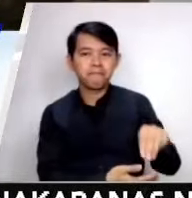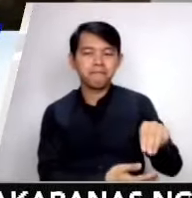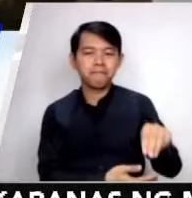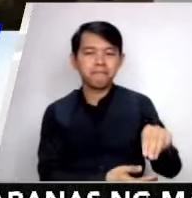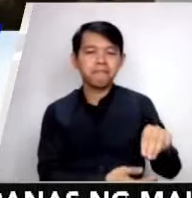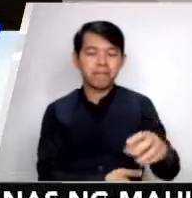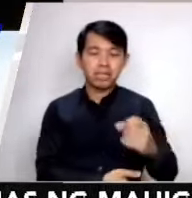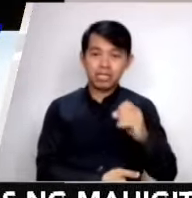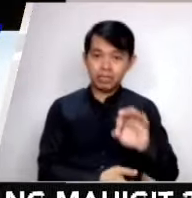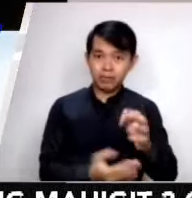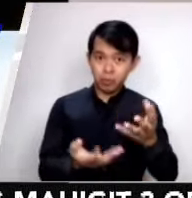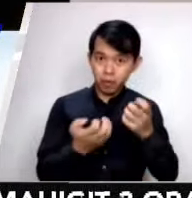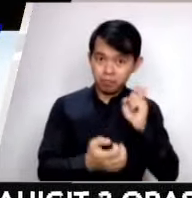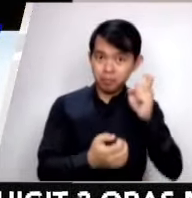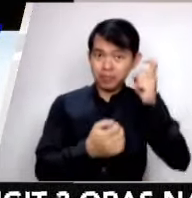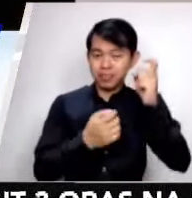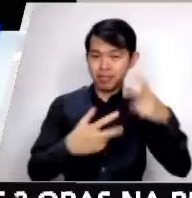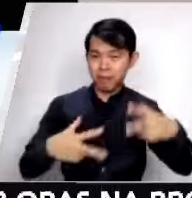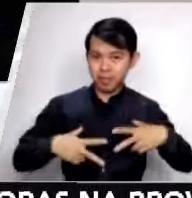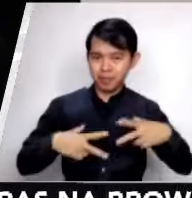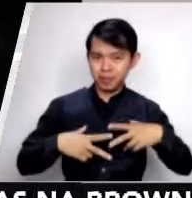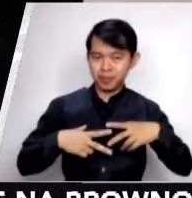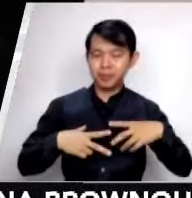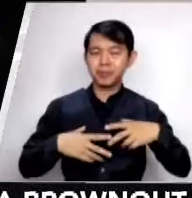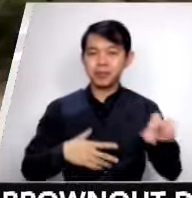gusto, magsawa na sa ganda ng